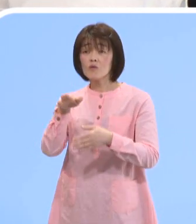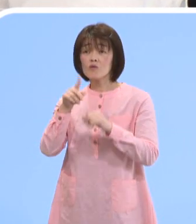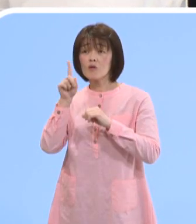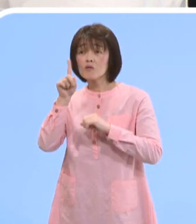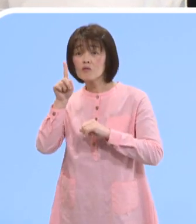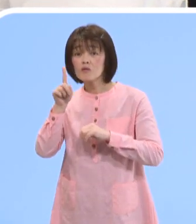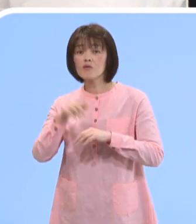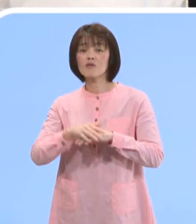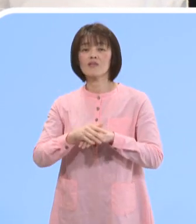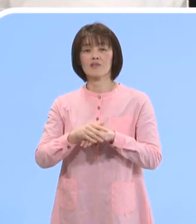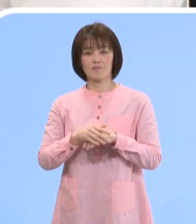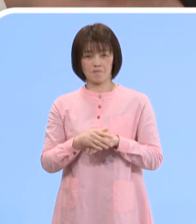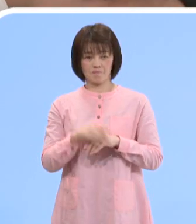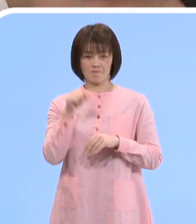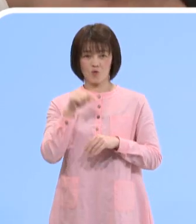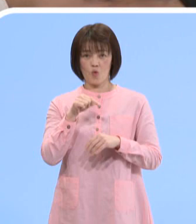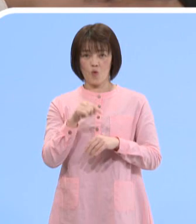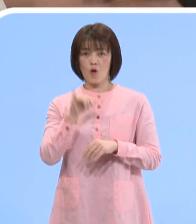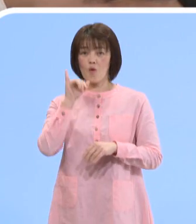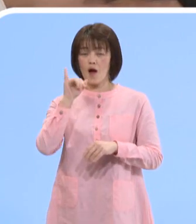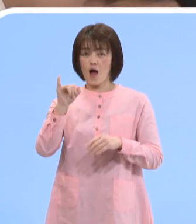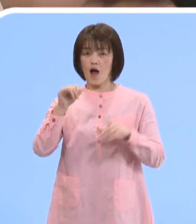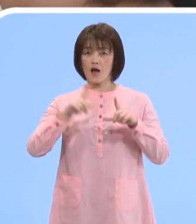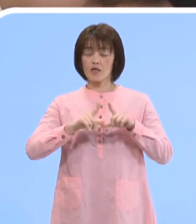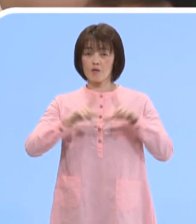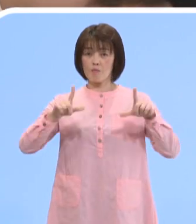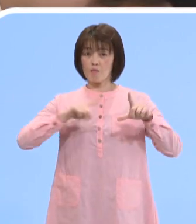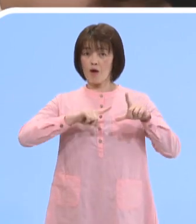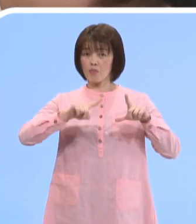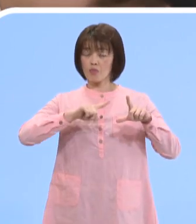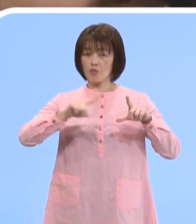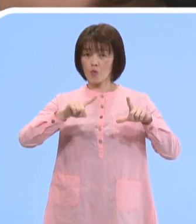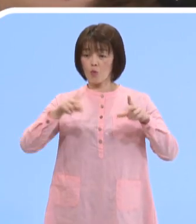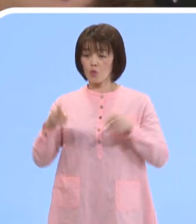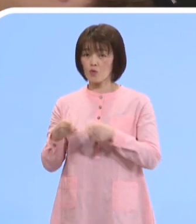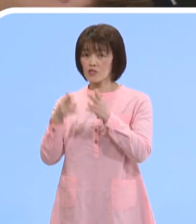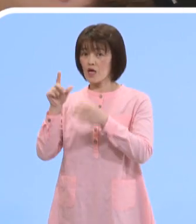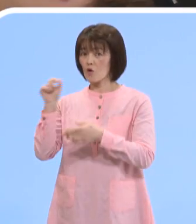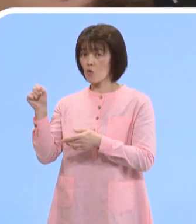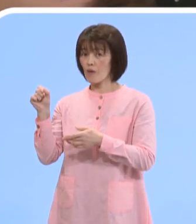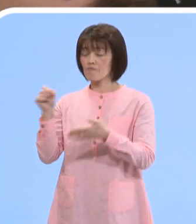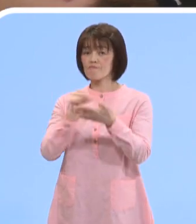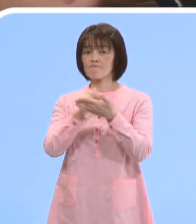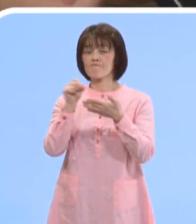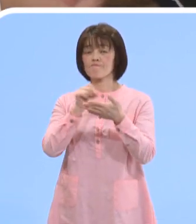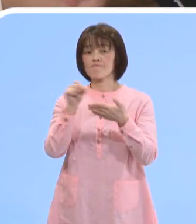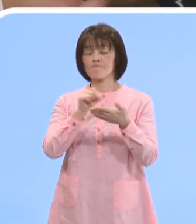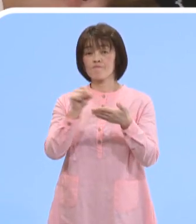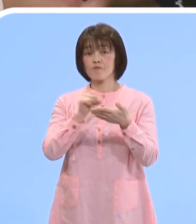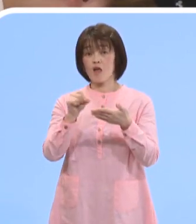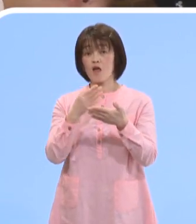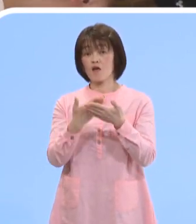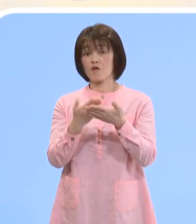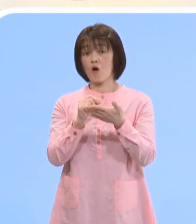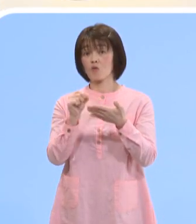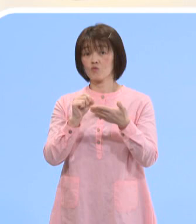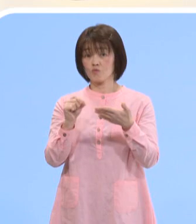ん何してるんですか？ iPad と iPad ペンシルの方で絵を描かせていただいてます